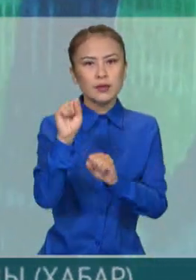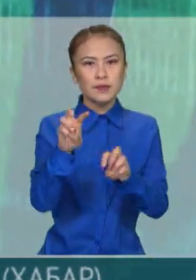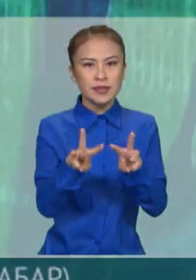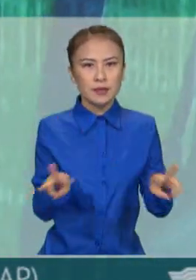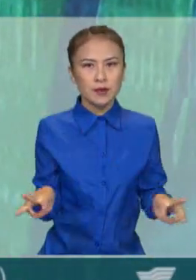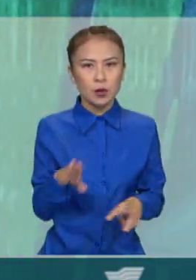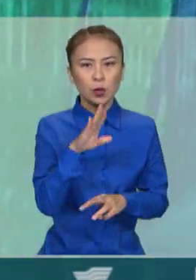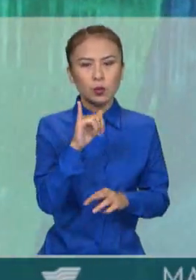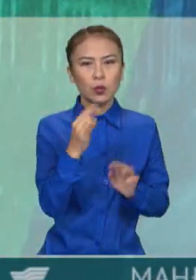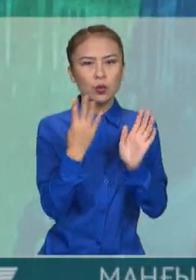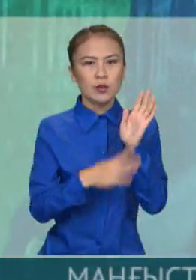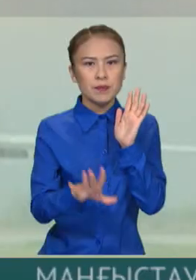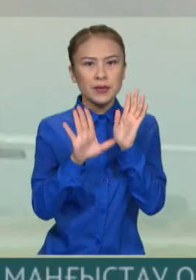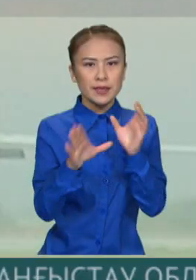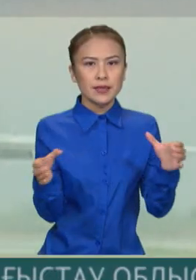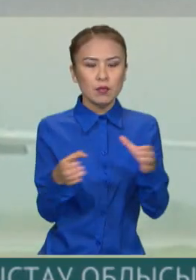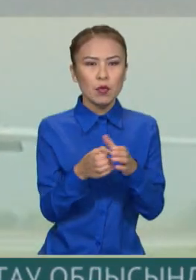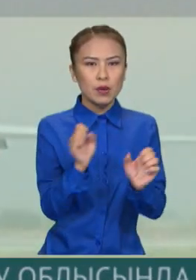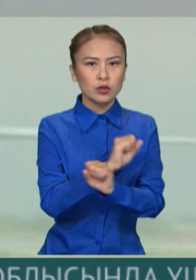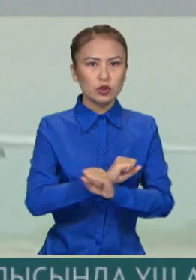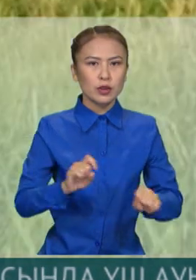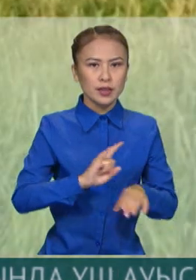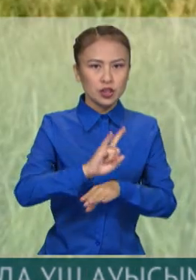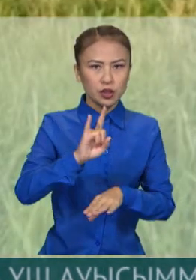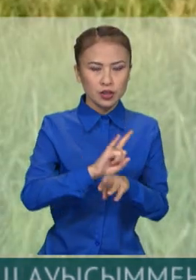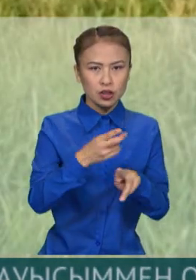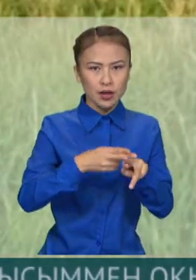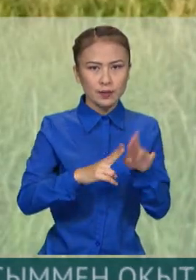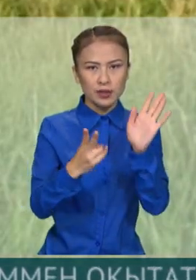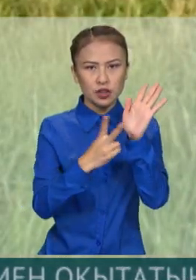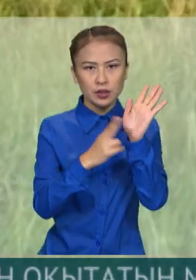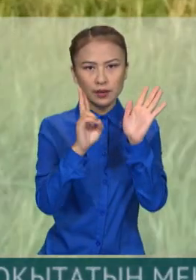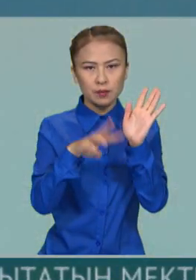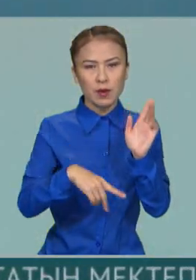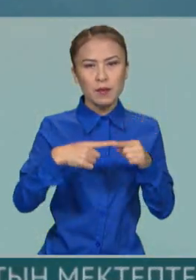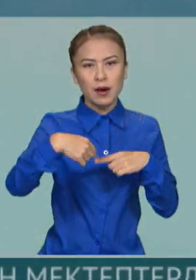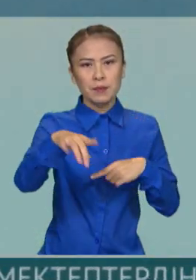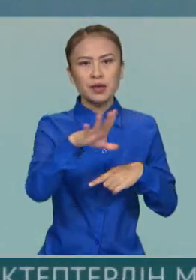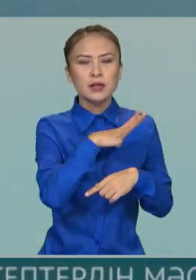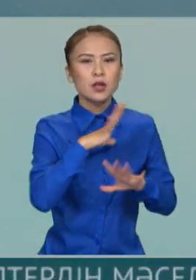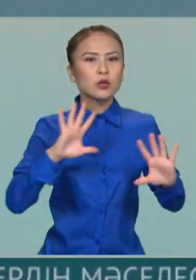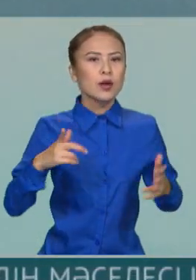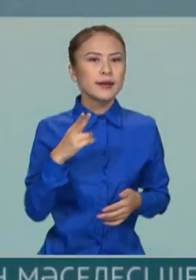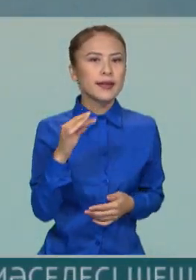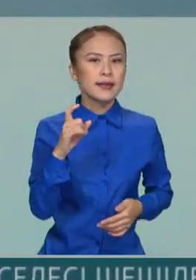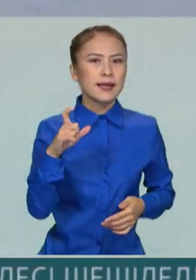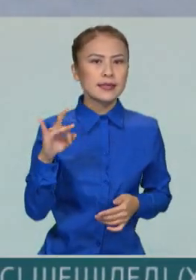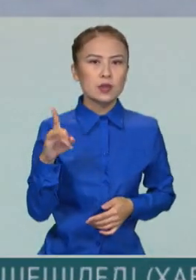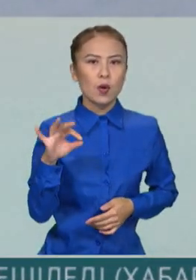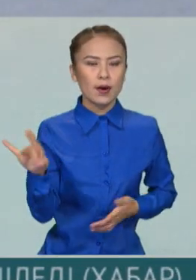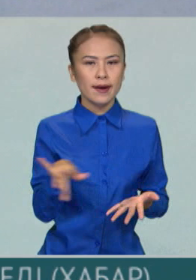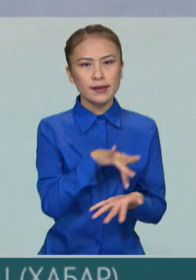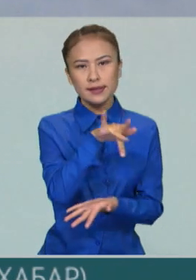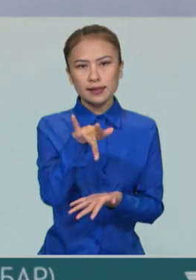қорғаныс министрлігі мәлімдеді. Ту-95 стратегиялық бомбалаушы ұшақтары 7 шақырымда еңсерген. Операция барысында